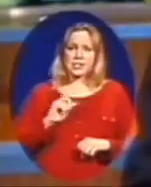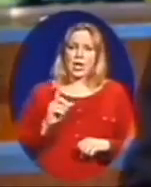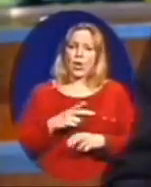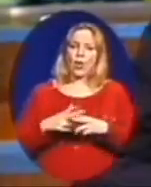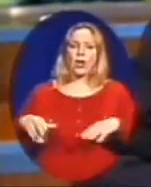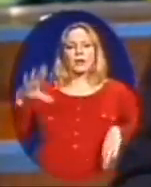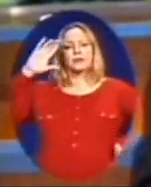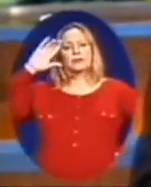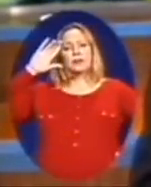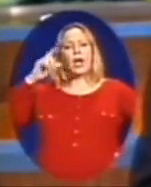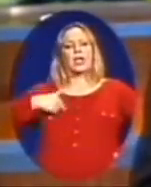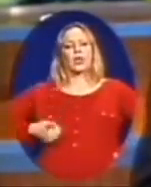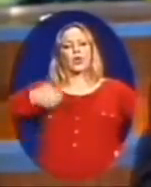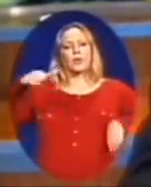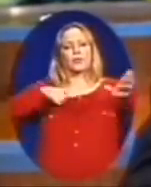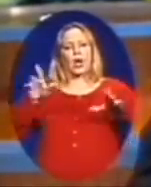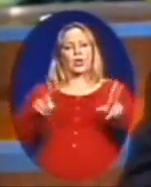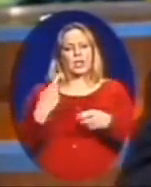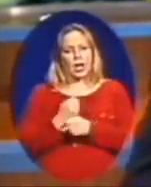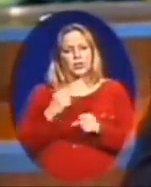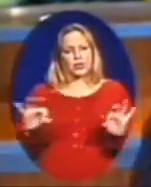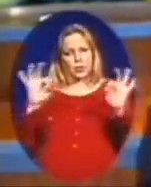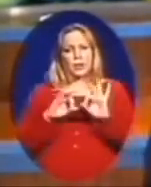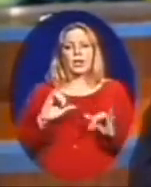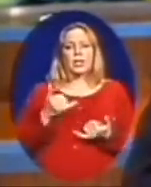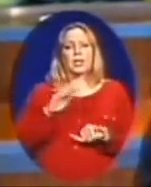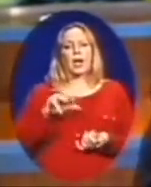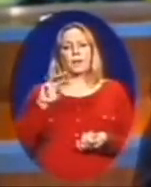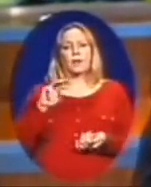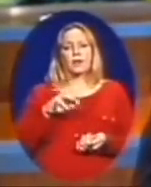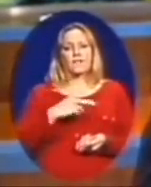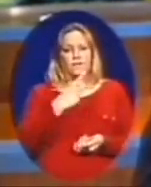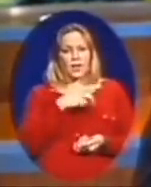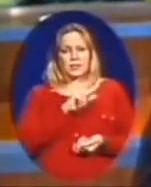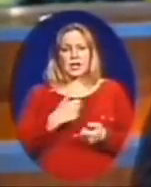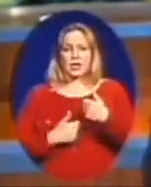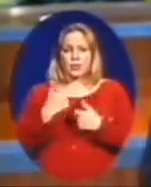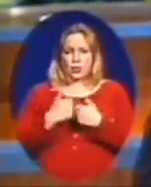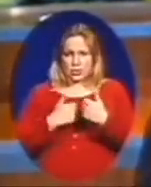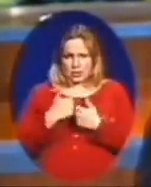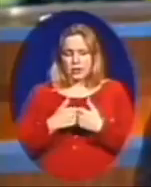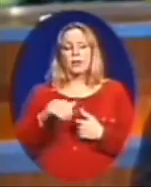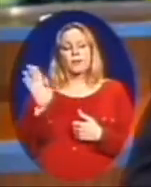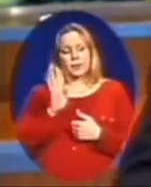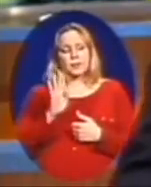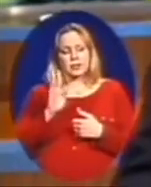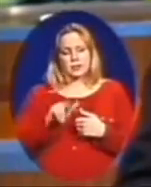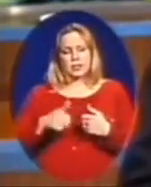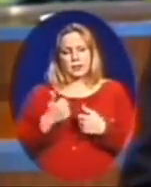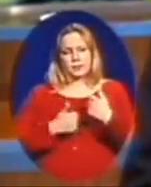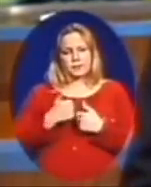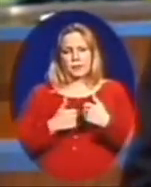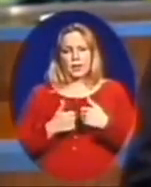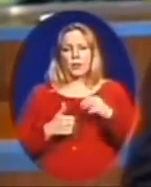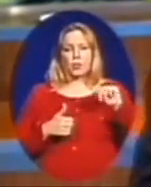רק לשבת ולשכב ולהגיד, אני ראש הממשלה, אני לא צריך לעשות שום דבר. אז כן, גם פייגלין צריך היה להתמודד, מר נתניהו צריך היה להתמודד מולו.